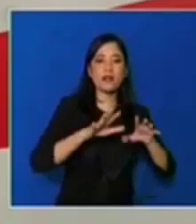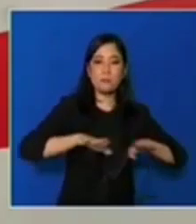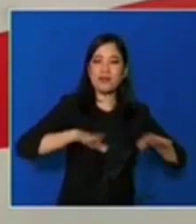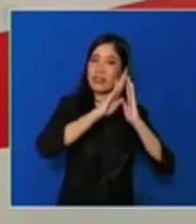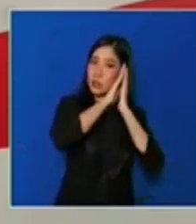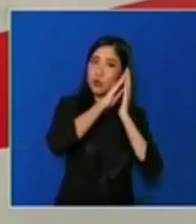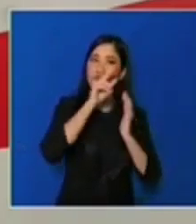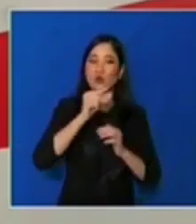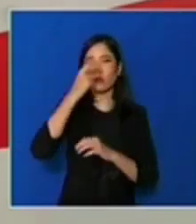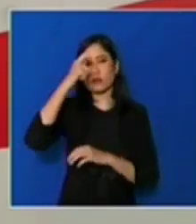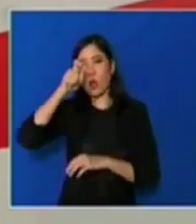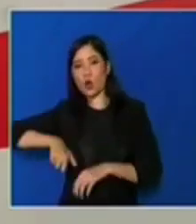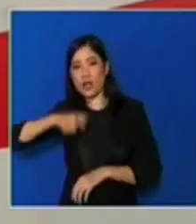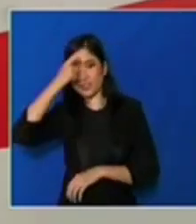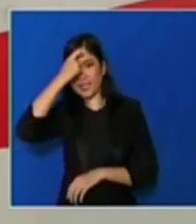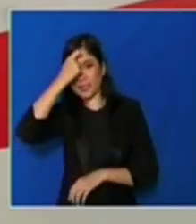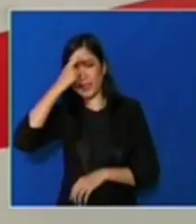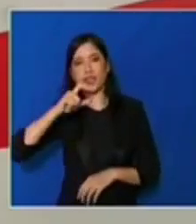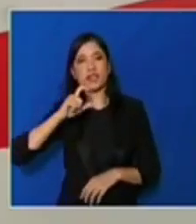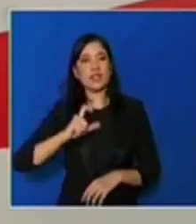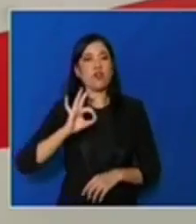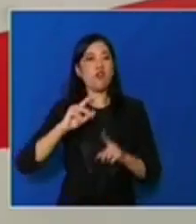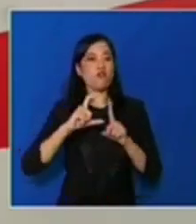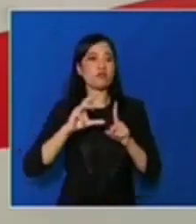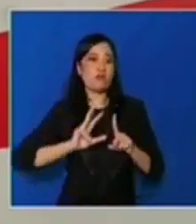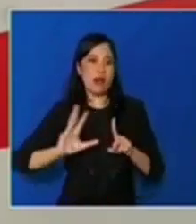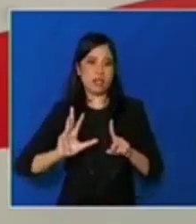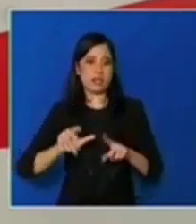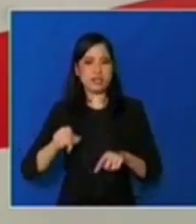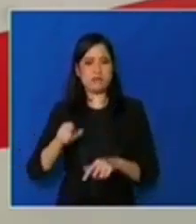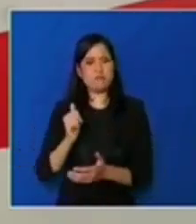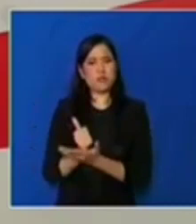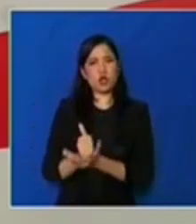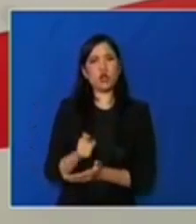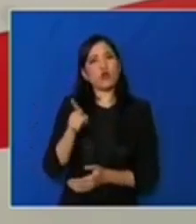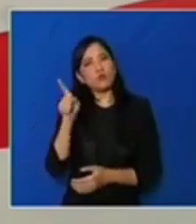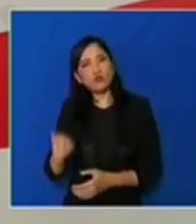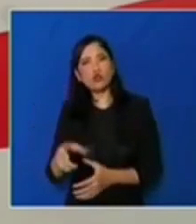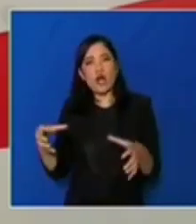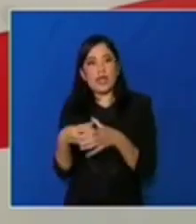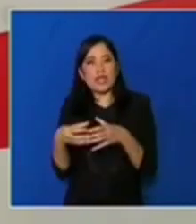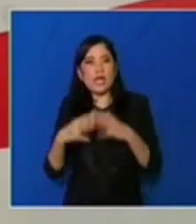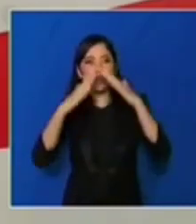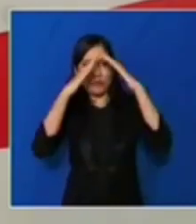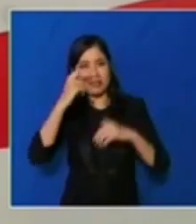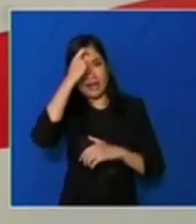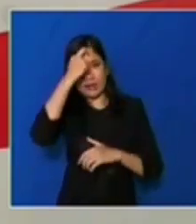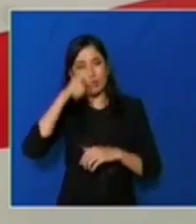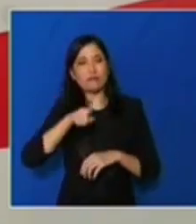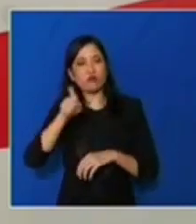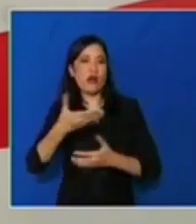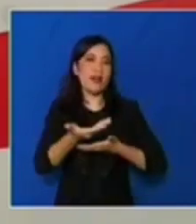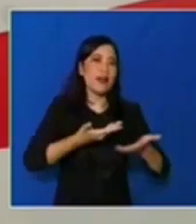Pelita qobid 19 yang memang terindikasi membutuhkan antena rumah sakit dan layanan